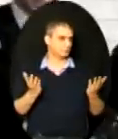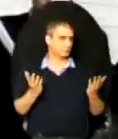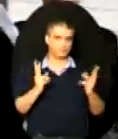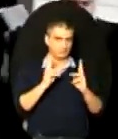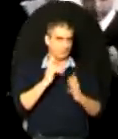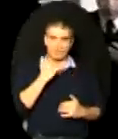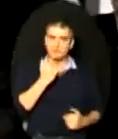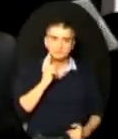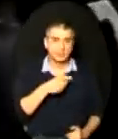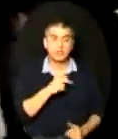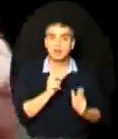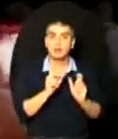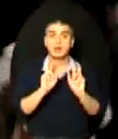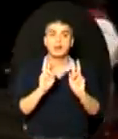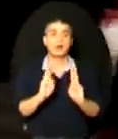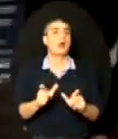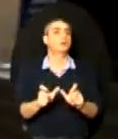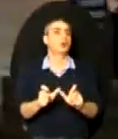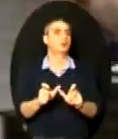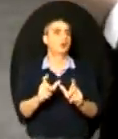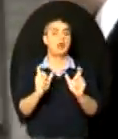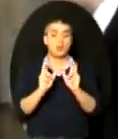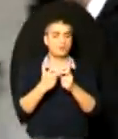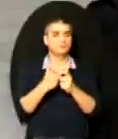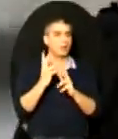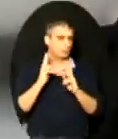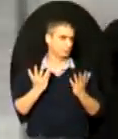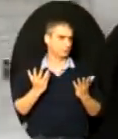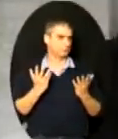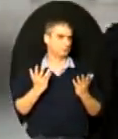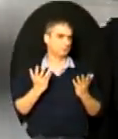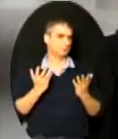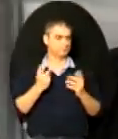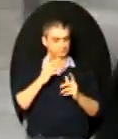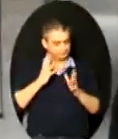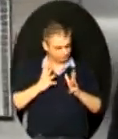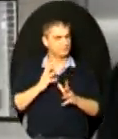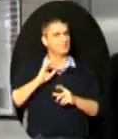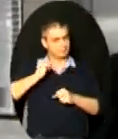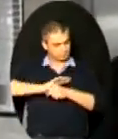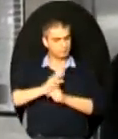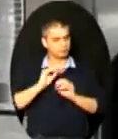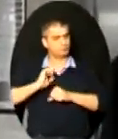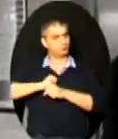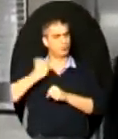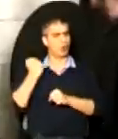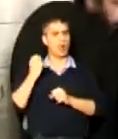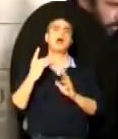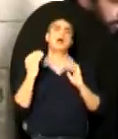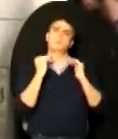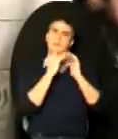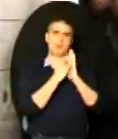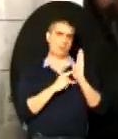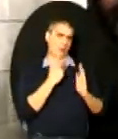לא צריך, וצריך לעצור את זה, את החבורה הזאת בצורה ברוטלית אם צריך, בצורה חוקית